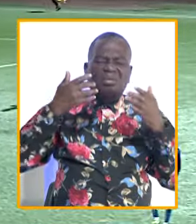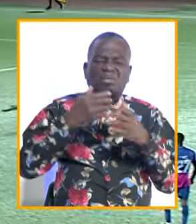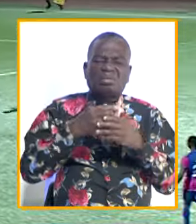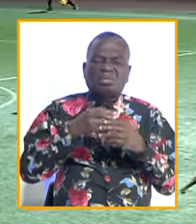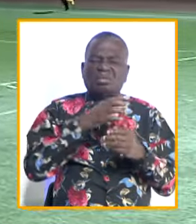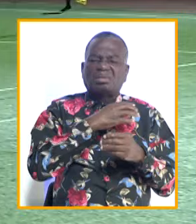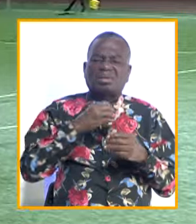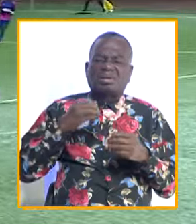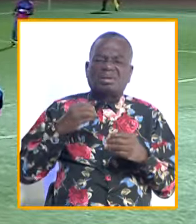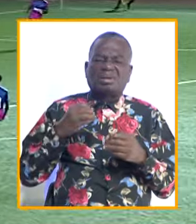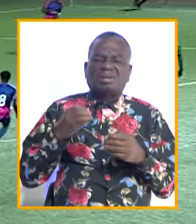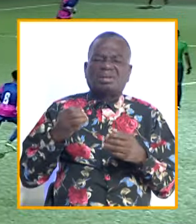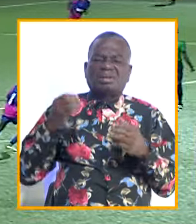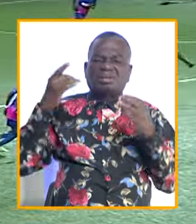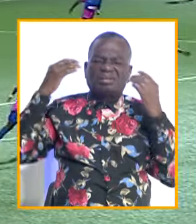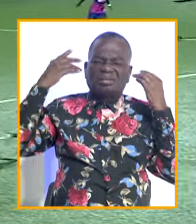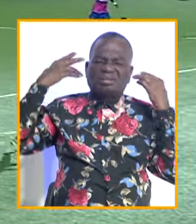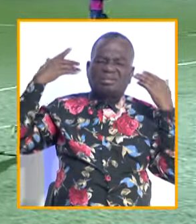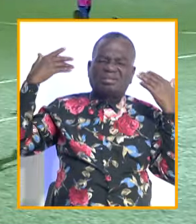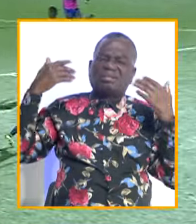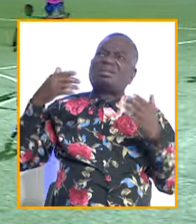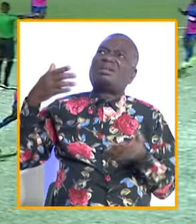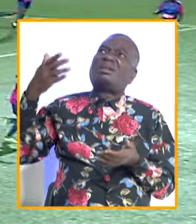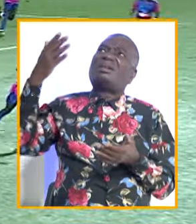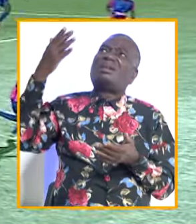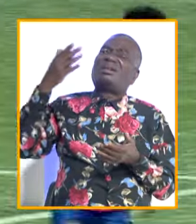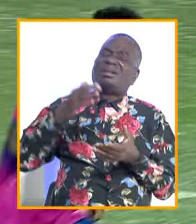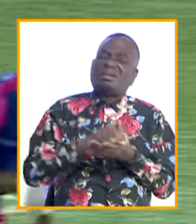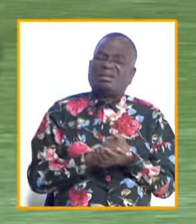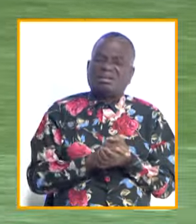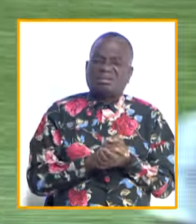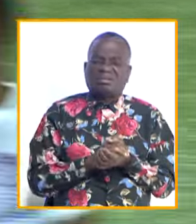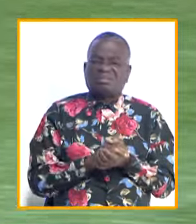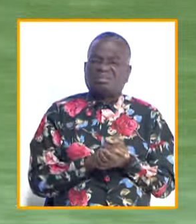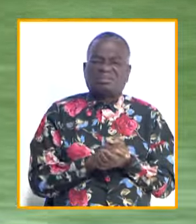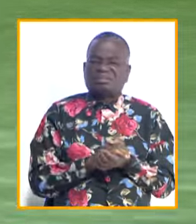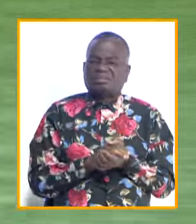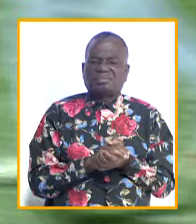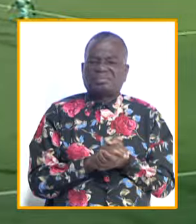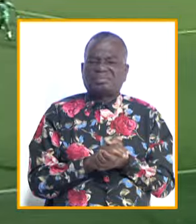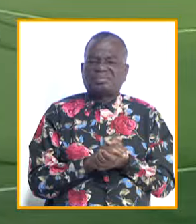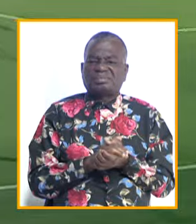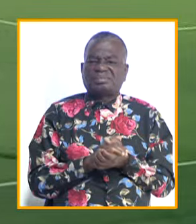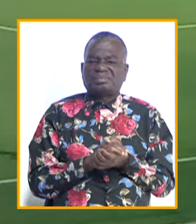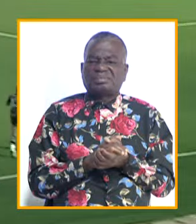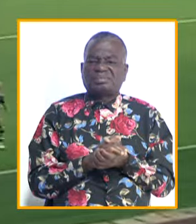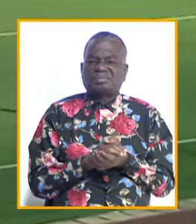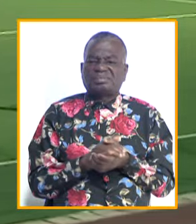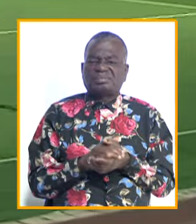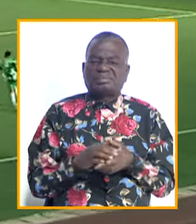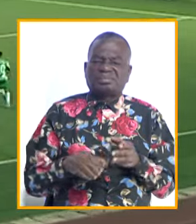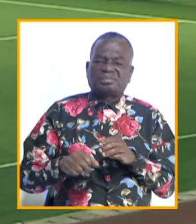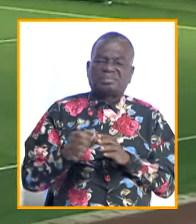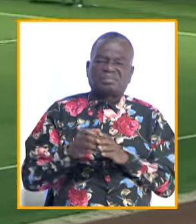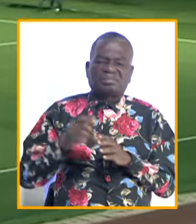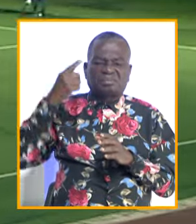de champion des Côtes d'Ivoire. Avec ce statut, ils sont les clubs à abattre dans l'élite du championnat cette saison. Les Pétrusiens, champions en